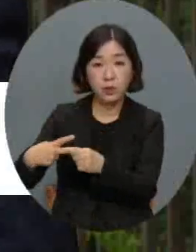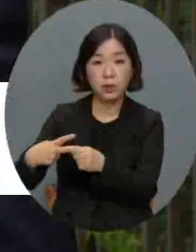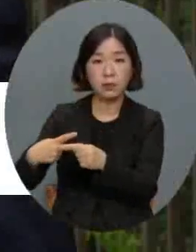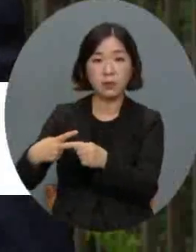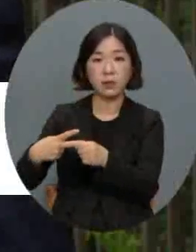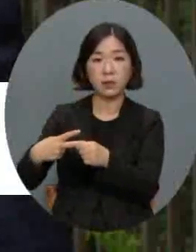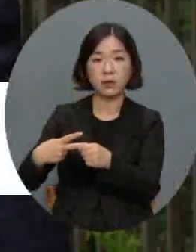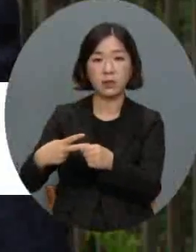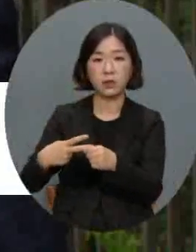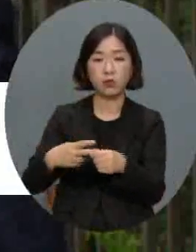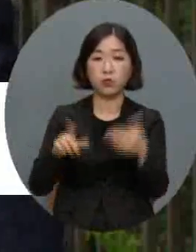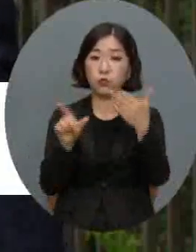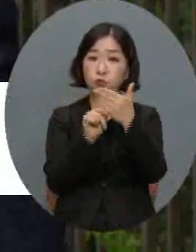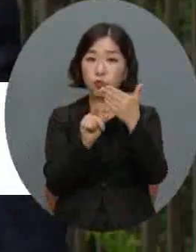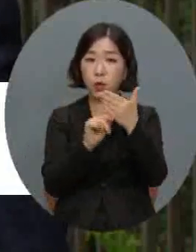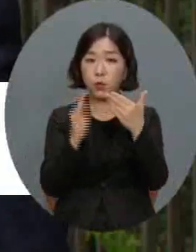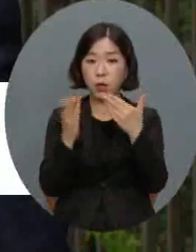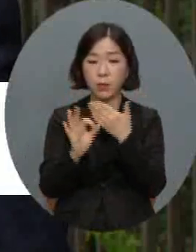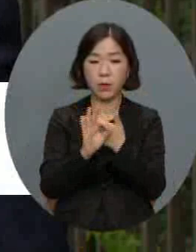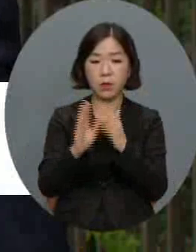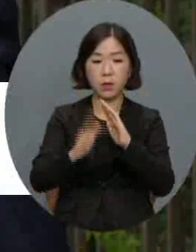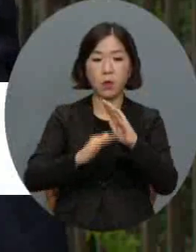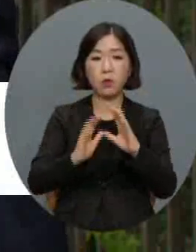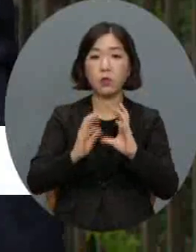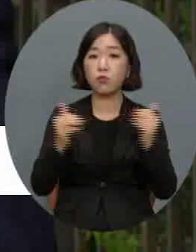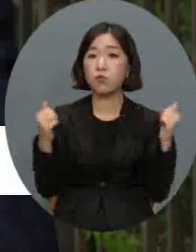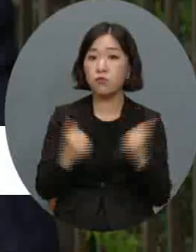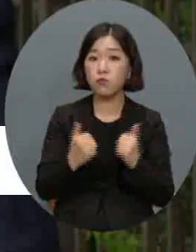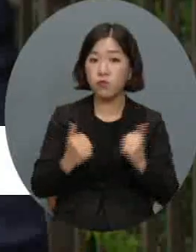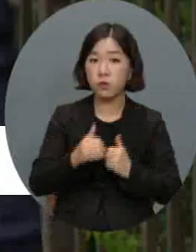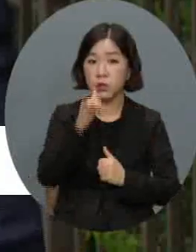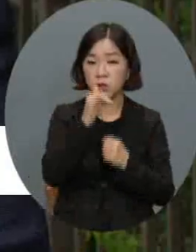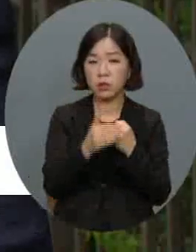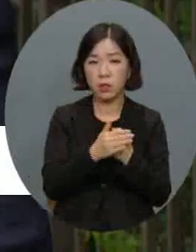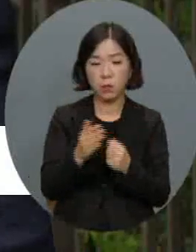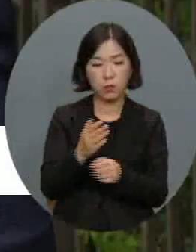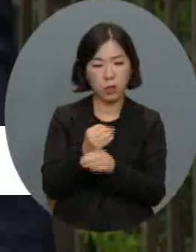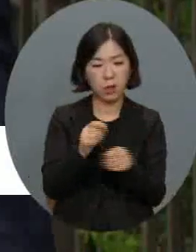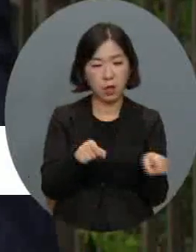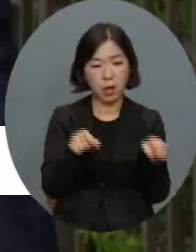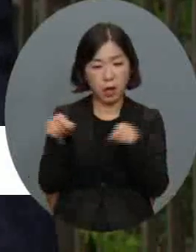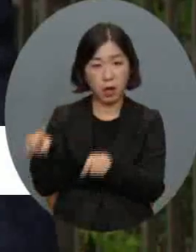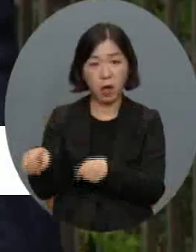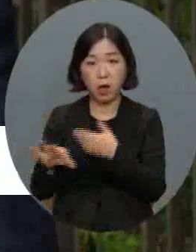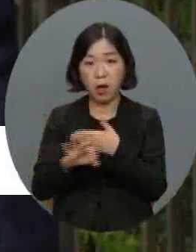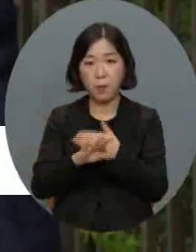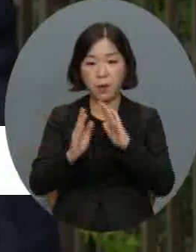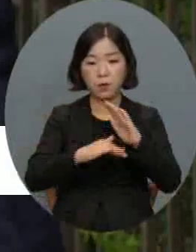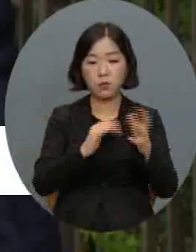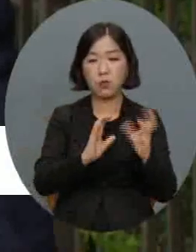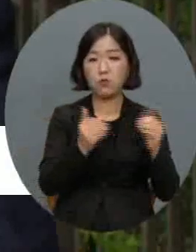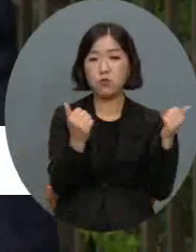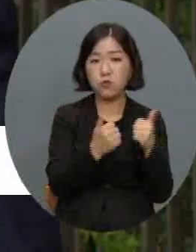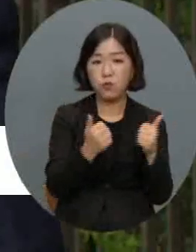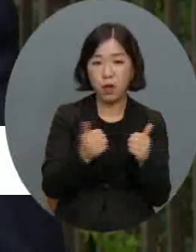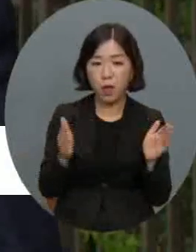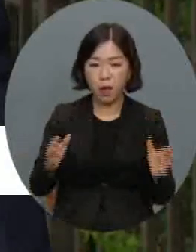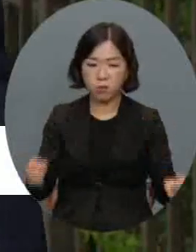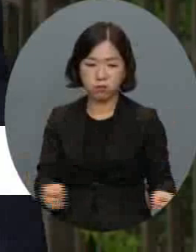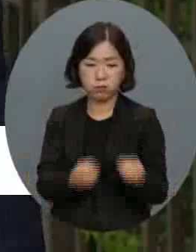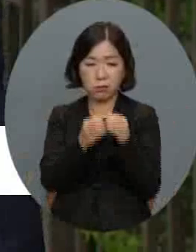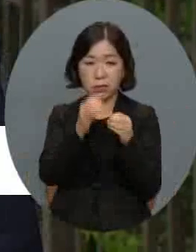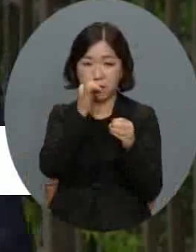번째로는 9월 달이 되면 정기국회가 시작되지 않습니까? 근데 경선을 연기한다 그러면 이 정기국회 기간에 당내 경선